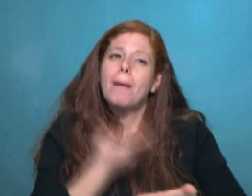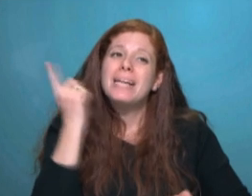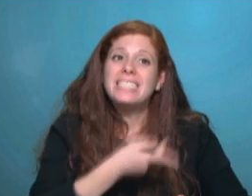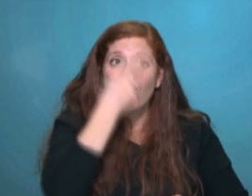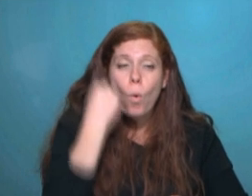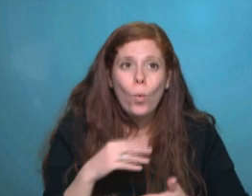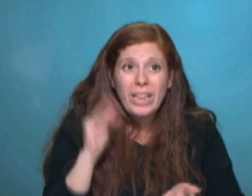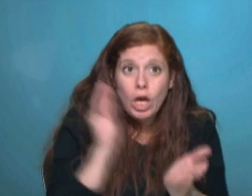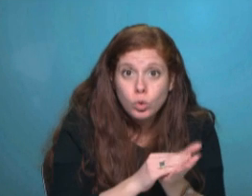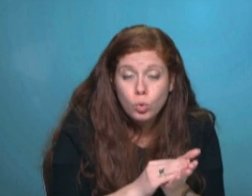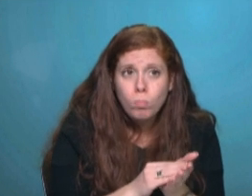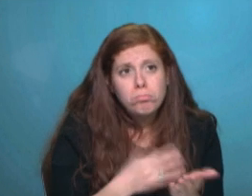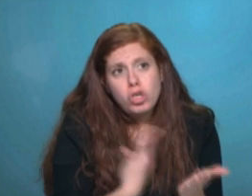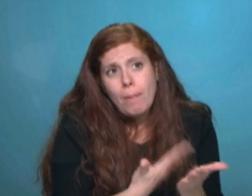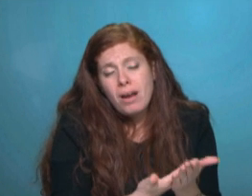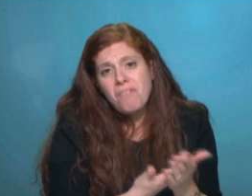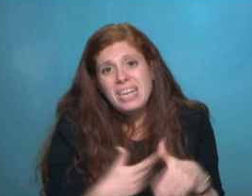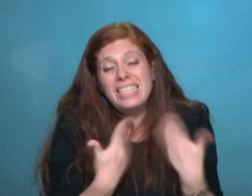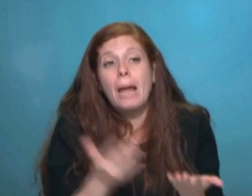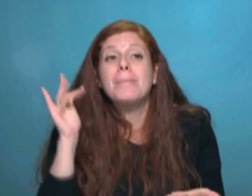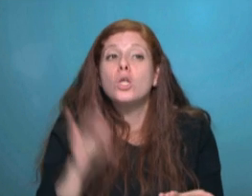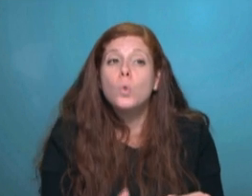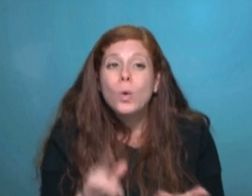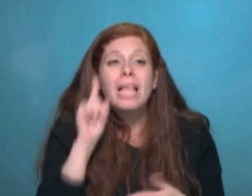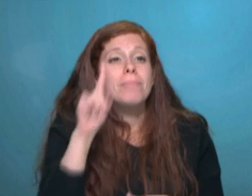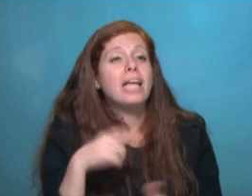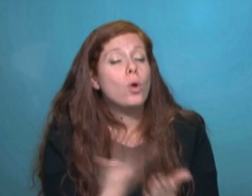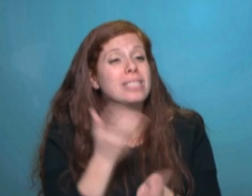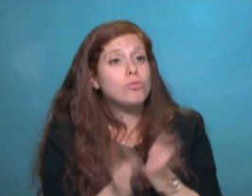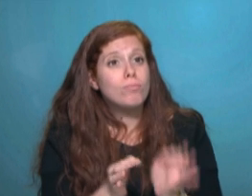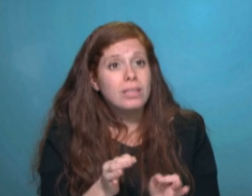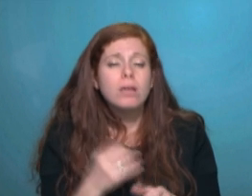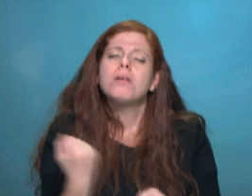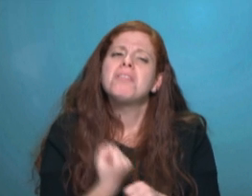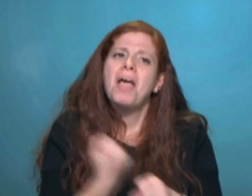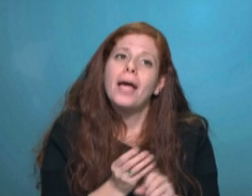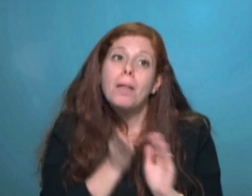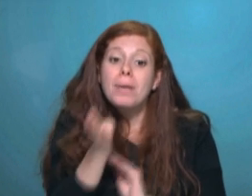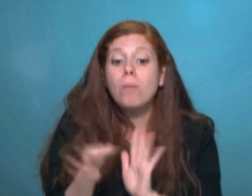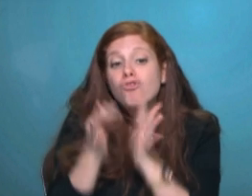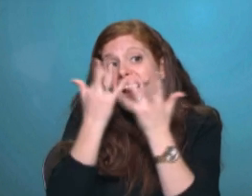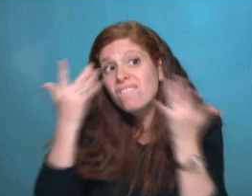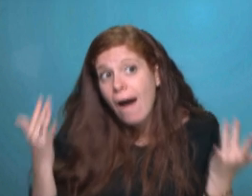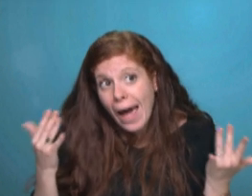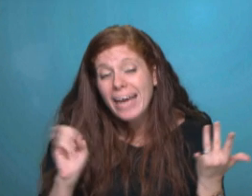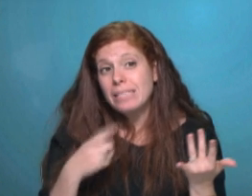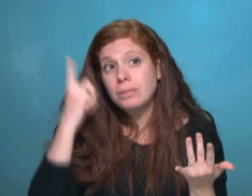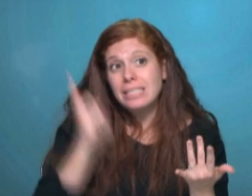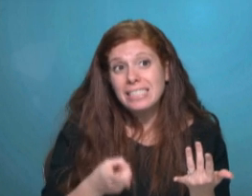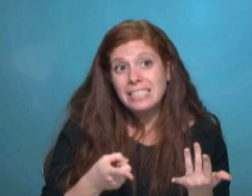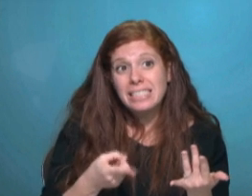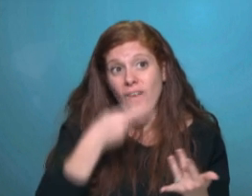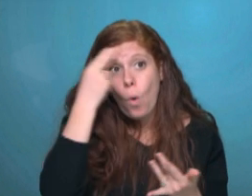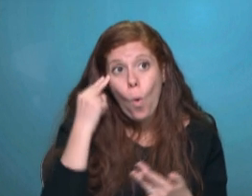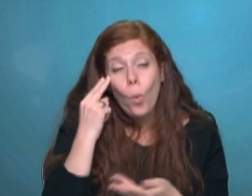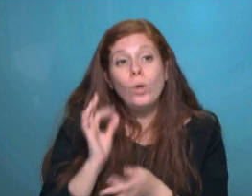אשר על פניו ניתן בניגוד לעמדת היועץ המשפטי לממשלה, נערכת פנייה כדי לברר אם מדובר בצו הורות פסיקתי חלוט,